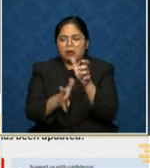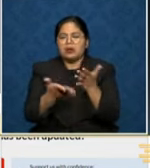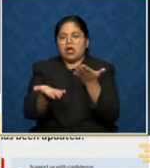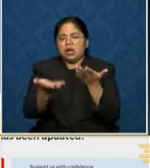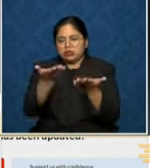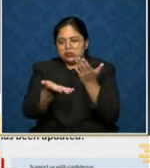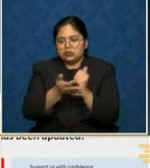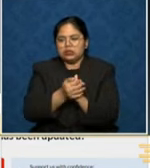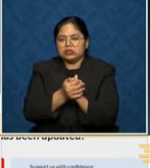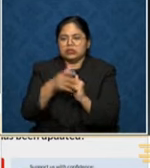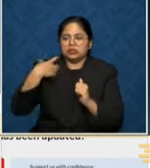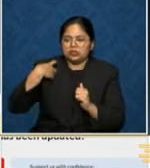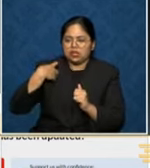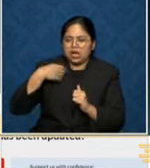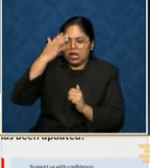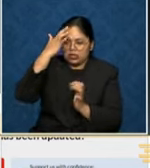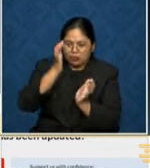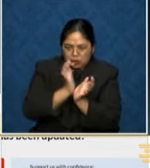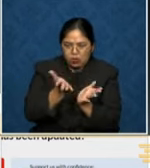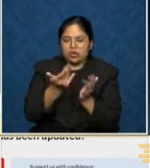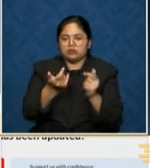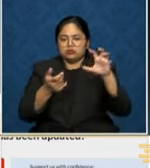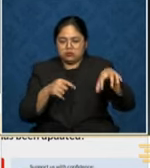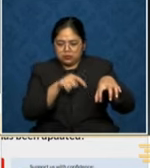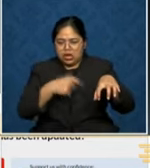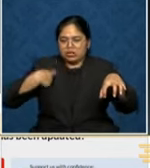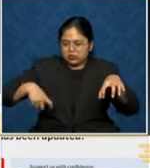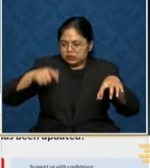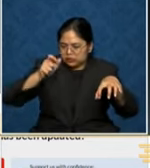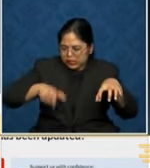ะครับพนักงานอัยการก็ดีศาลก็ดีถาม